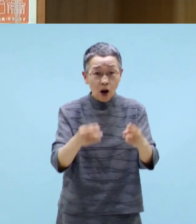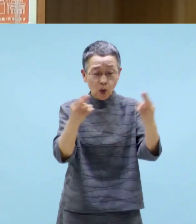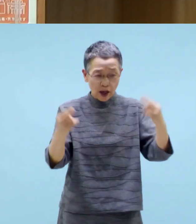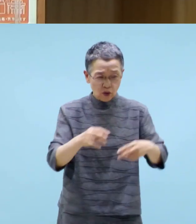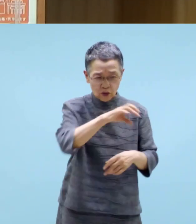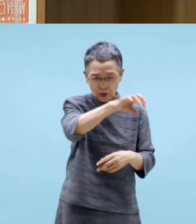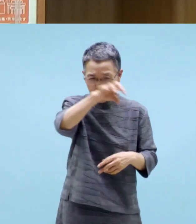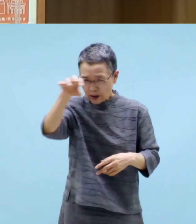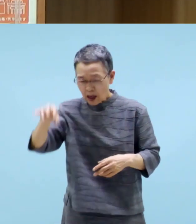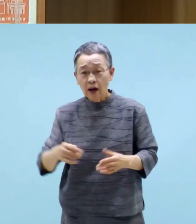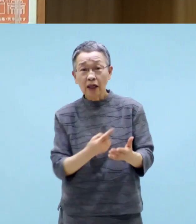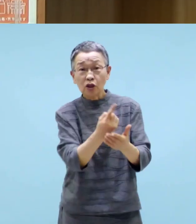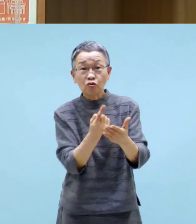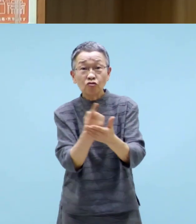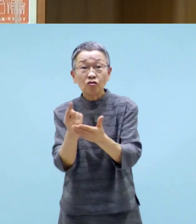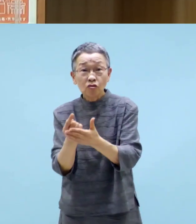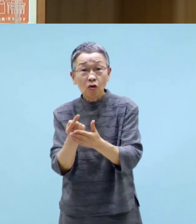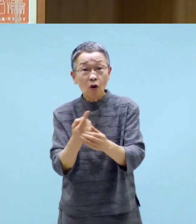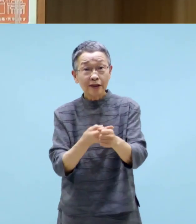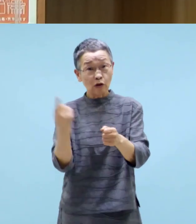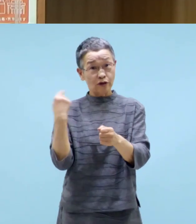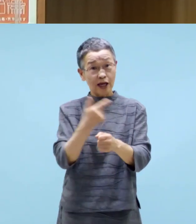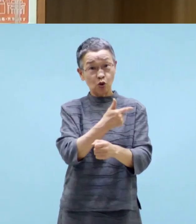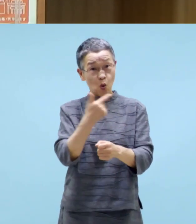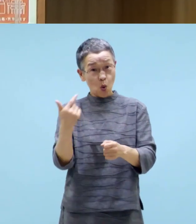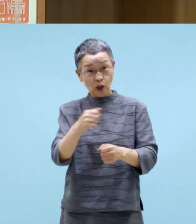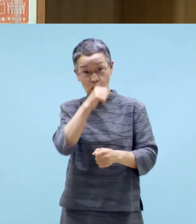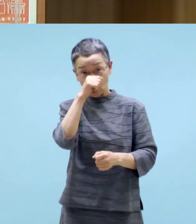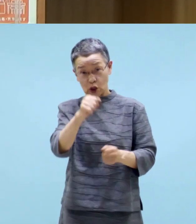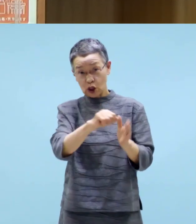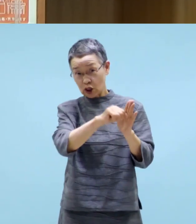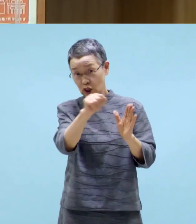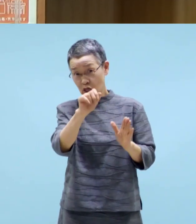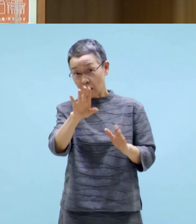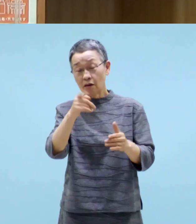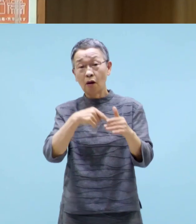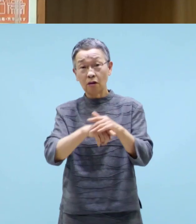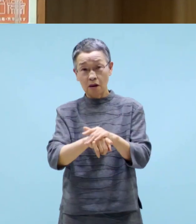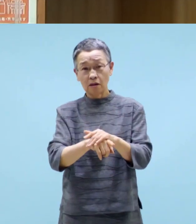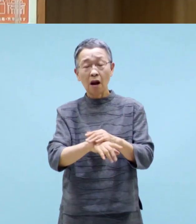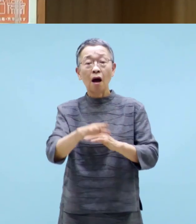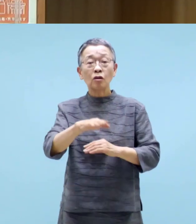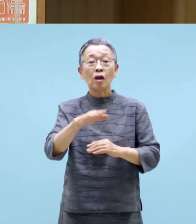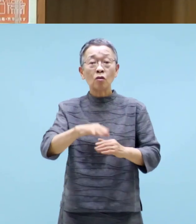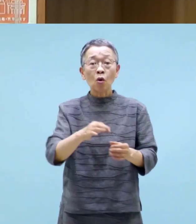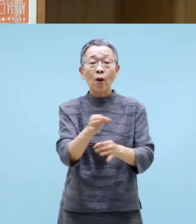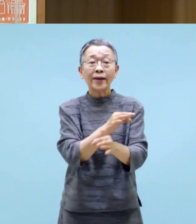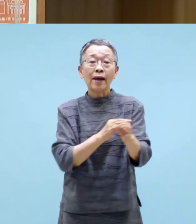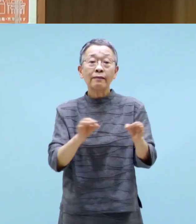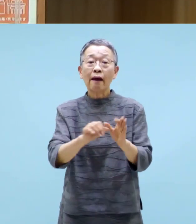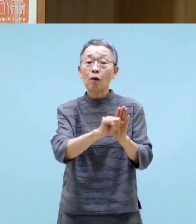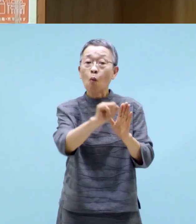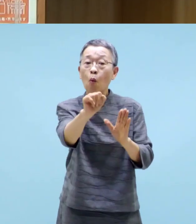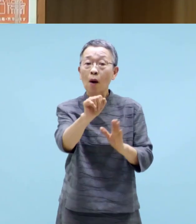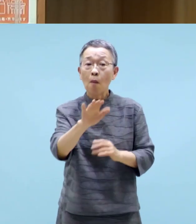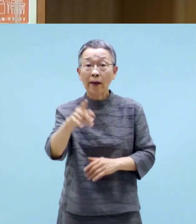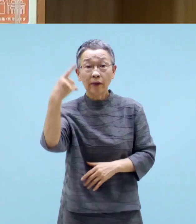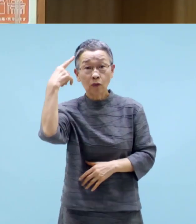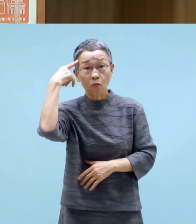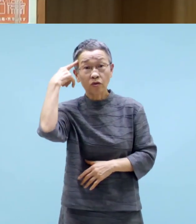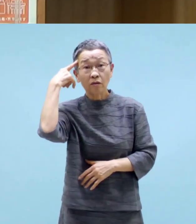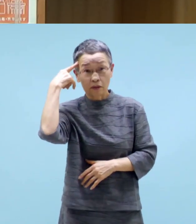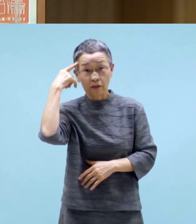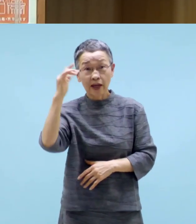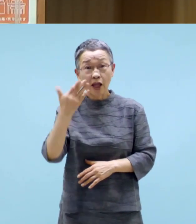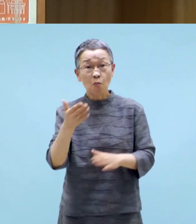変好評を得て、一定のそういった地域への経済効果もあったと思っています。しかしながら